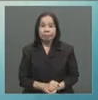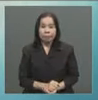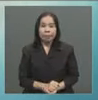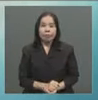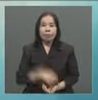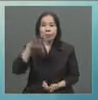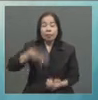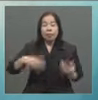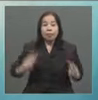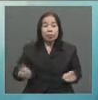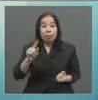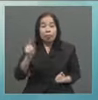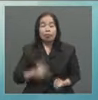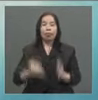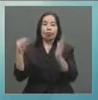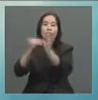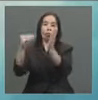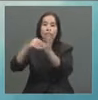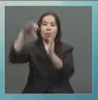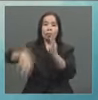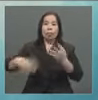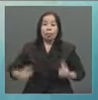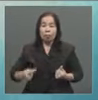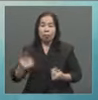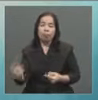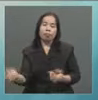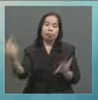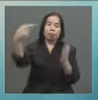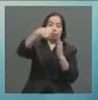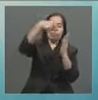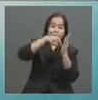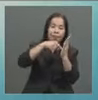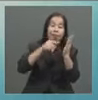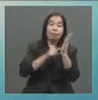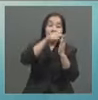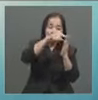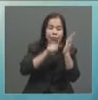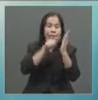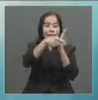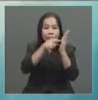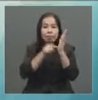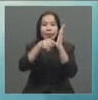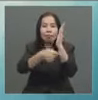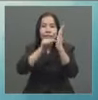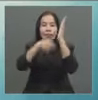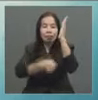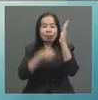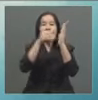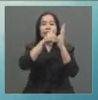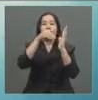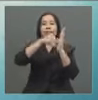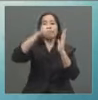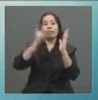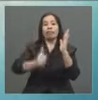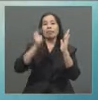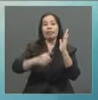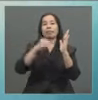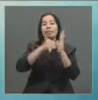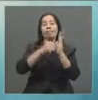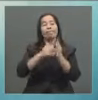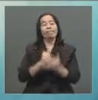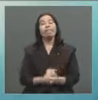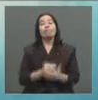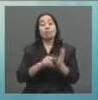างมาจากกทม.อันนี้ก็เป็นเรื่องที่ทางปลายทางพื้นที่ต้องควบคุมคนกลุ่ม